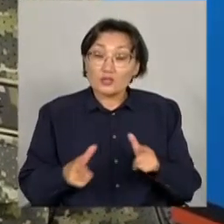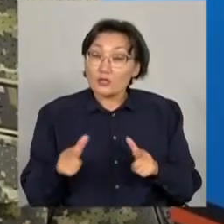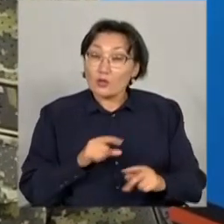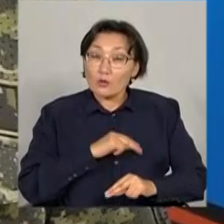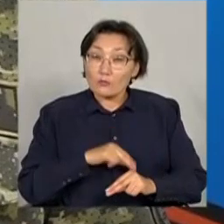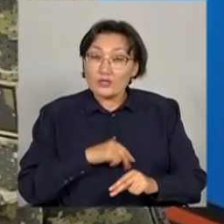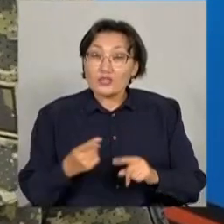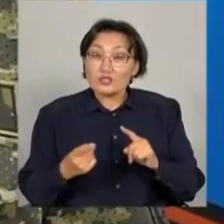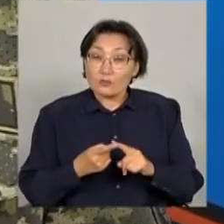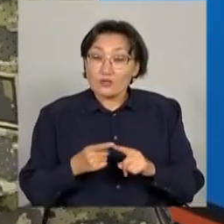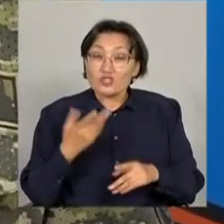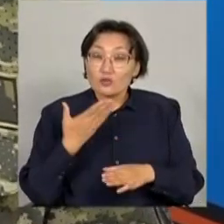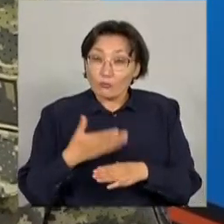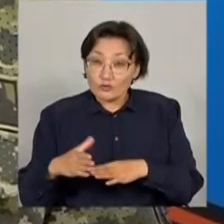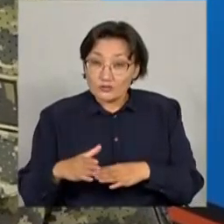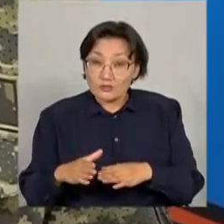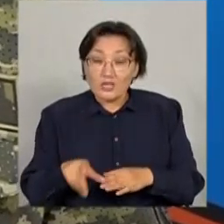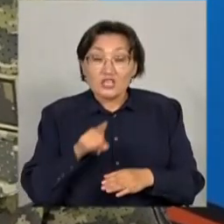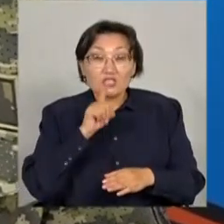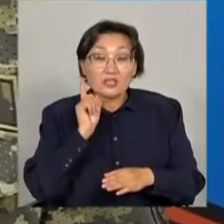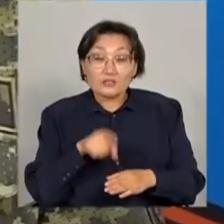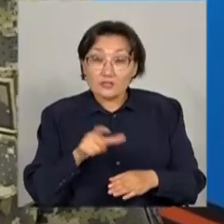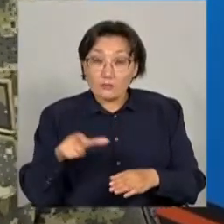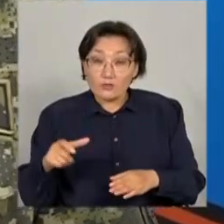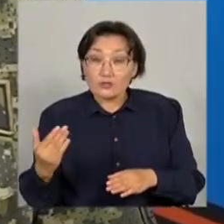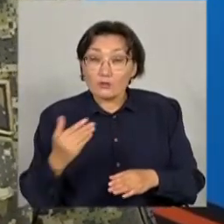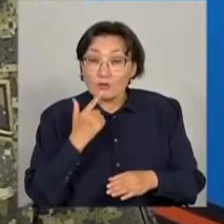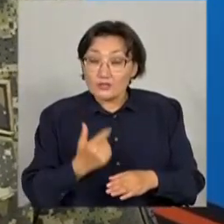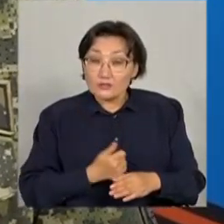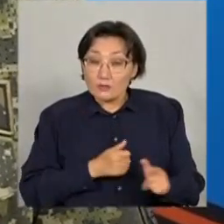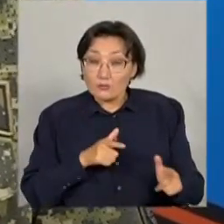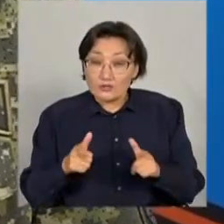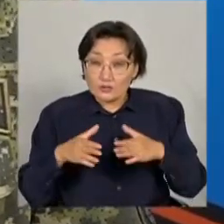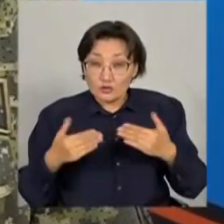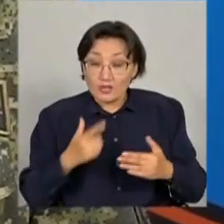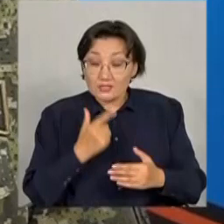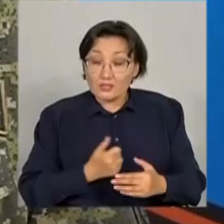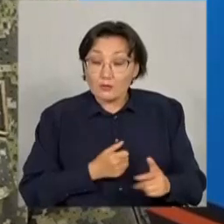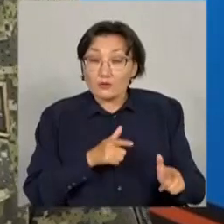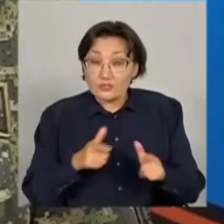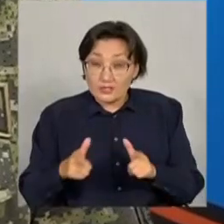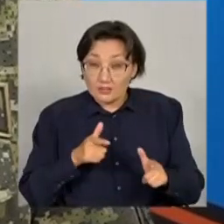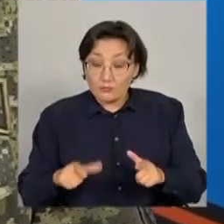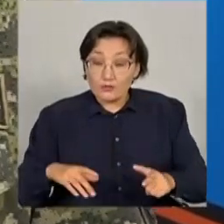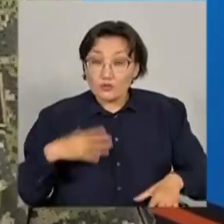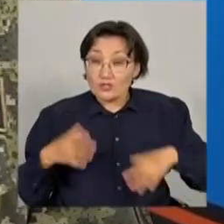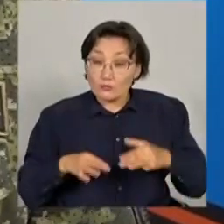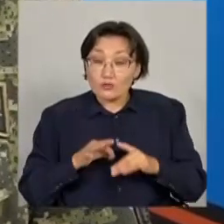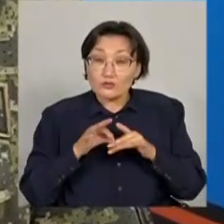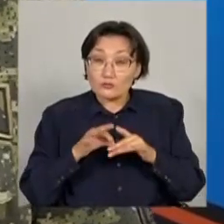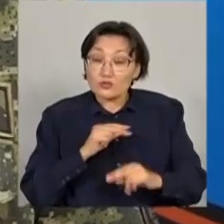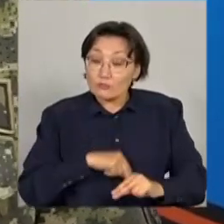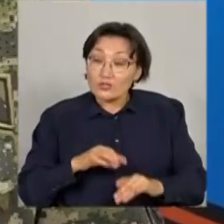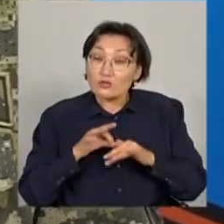жұмыстарының бірінші бөлімі сол жастарды олардың әскери дайындығы болмағандықтан әскери дайындық, алғашқы әскери дайындықтың